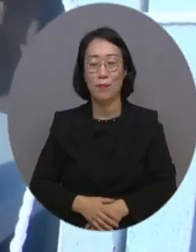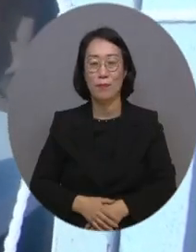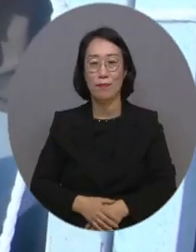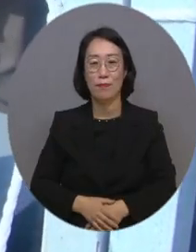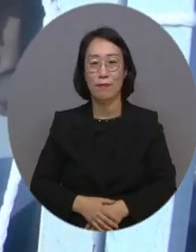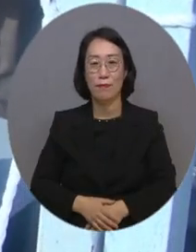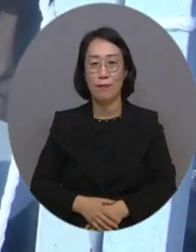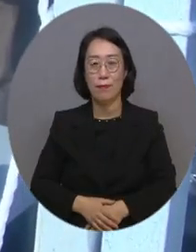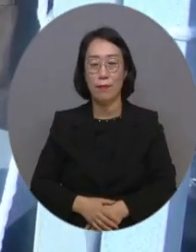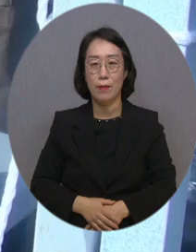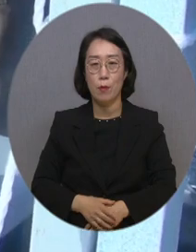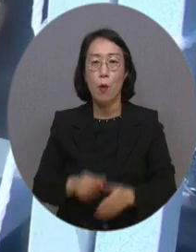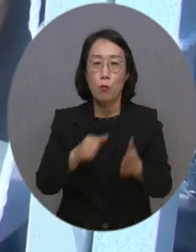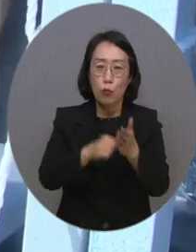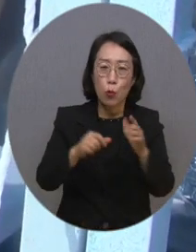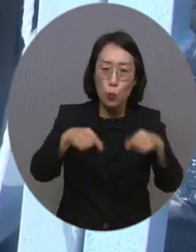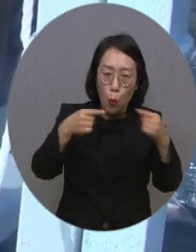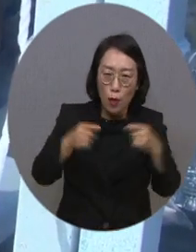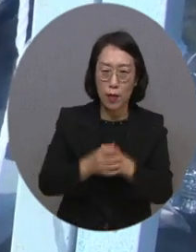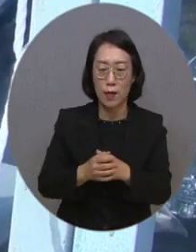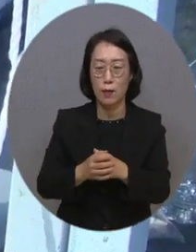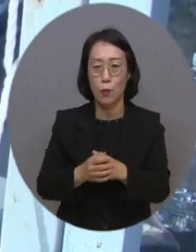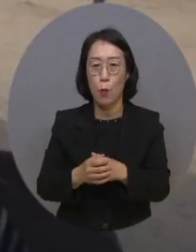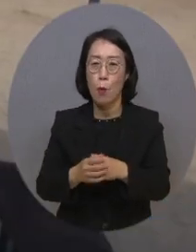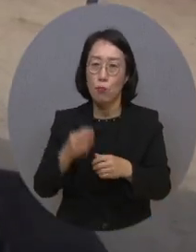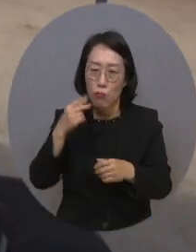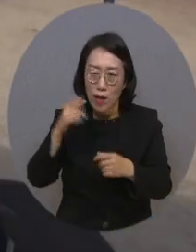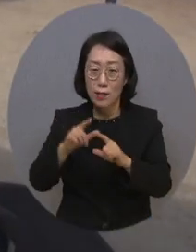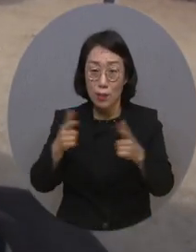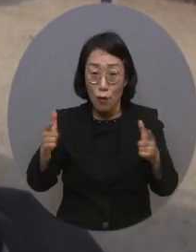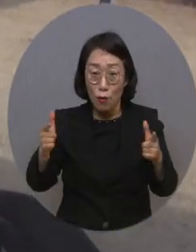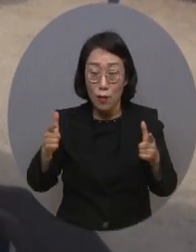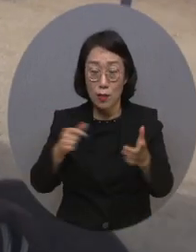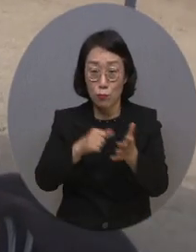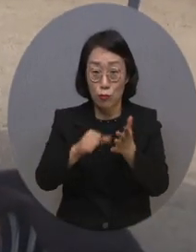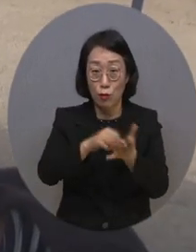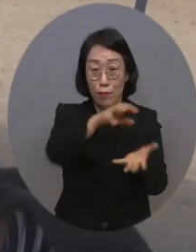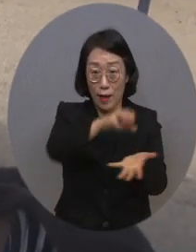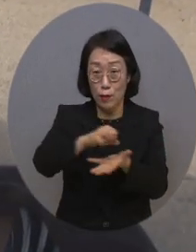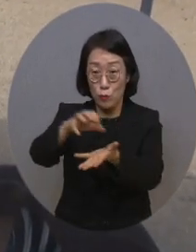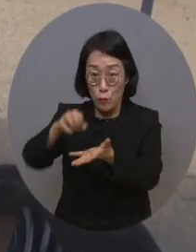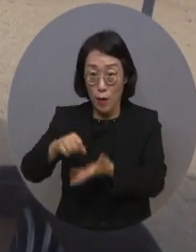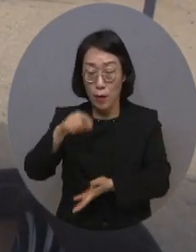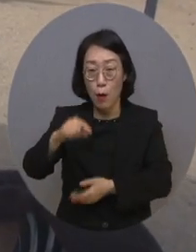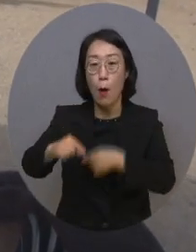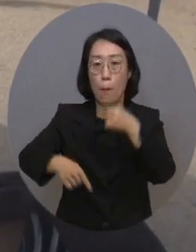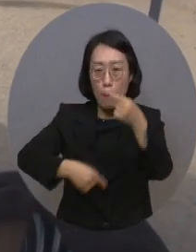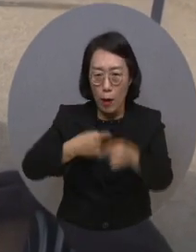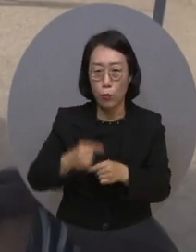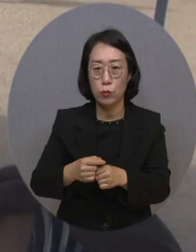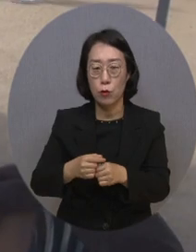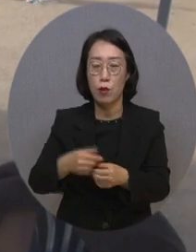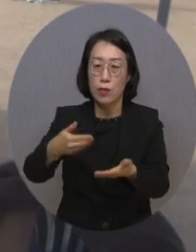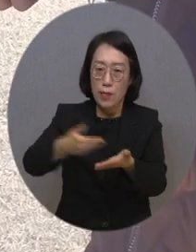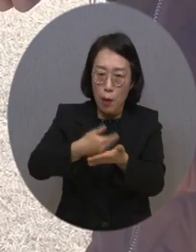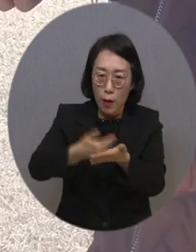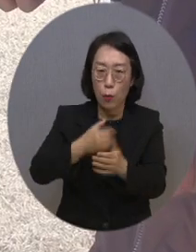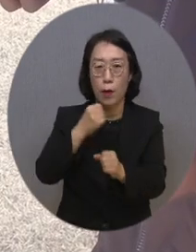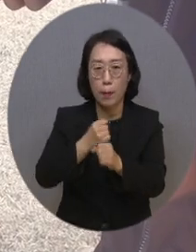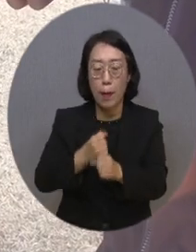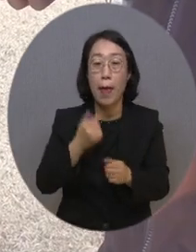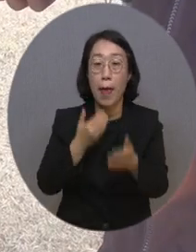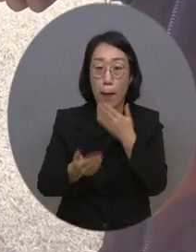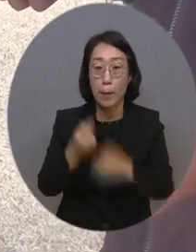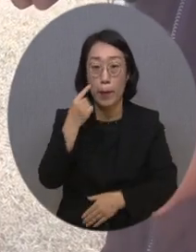시민들은 우유팩, 멀티탭, 병뚜껑 등 자연 순환 물품을 가져와 각각의 부스를 체험했습니다.